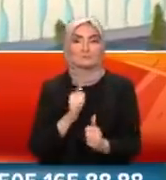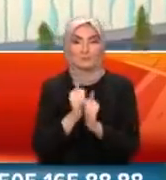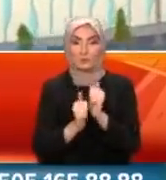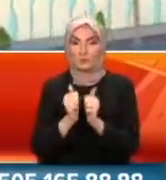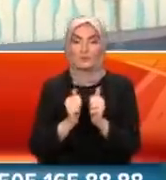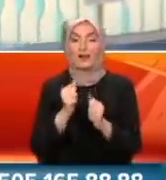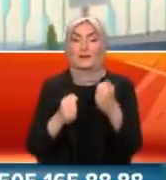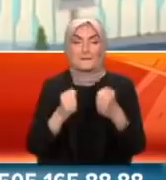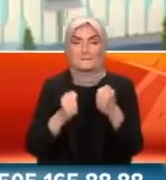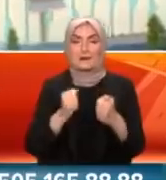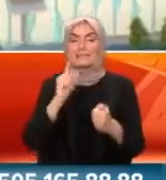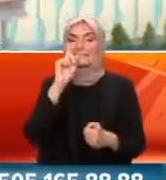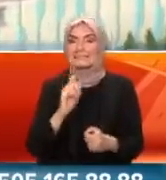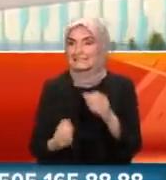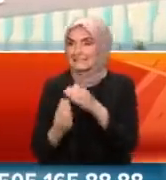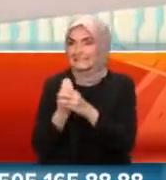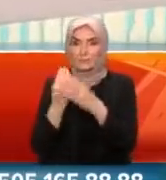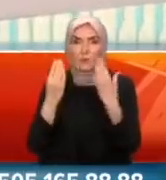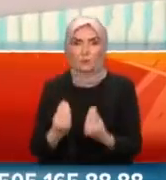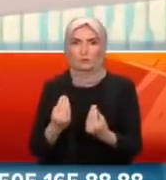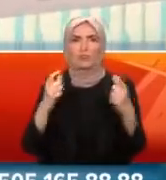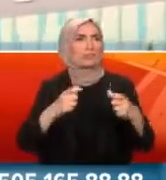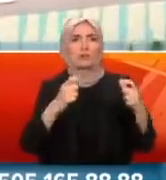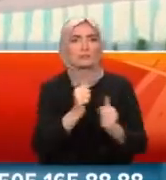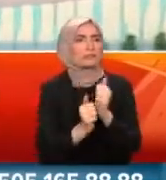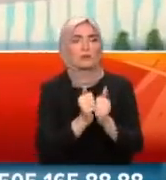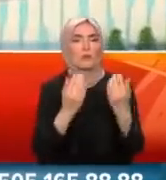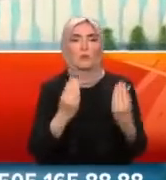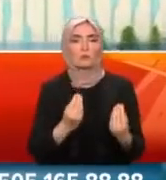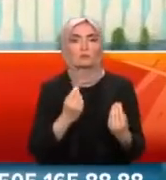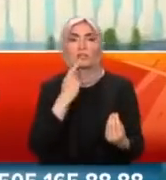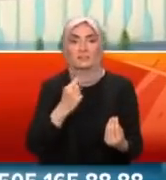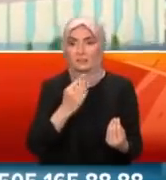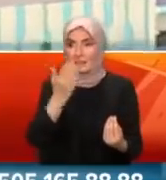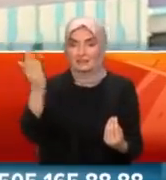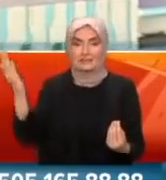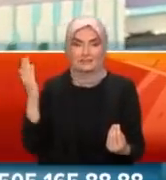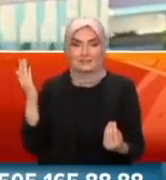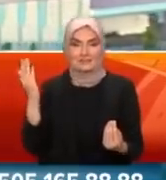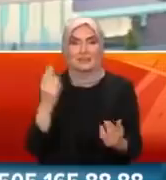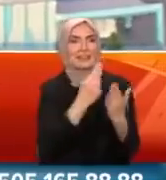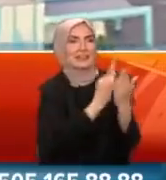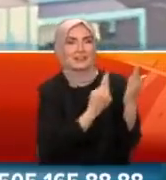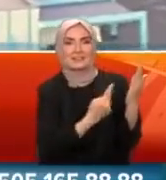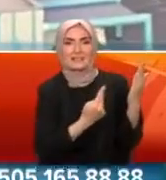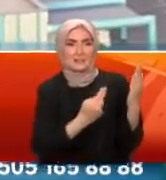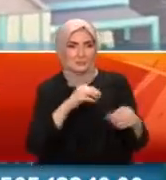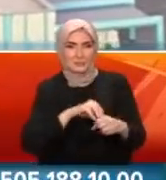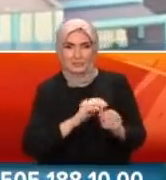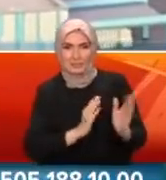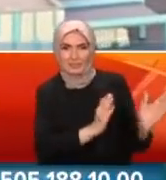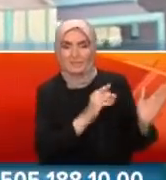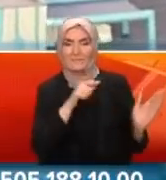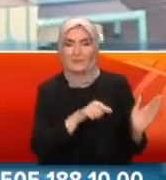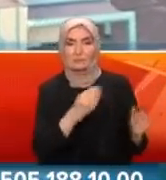diye soranlara daha tasarım aşamasında bu güzel eseri öldürmeye çalışanlara hep